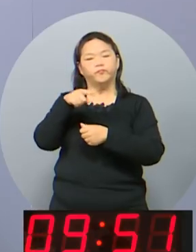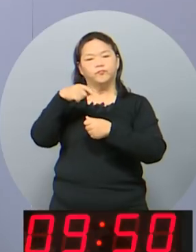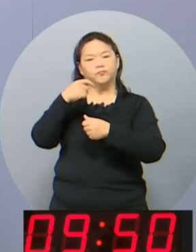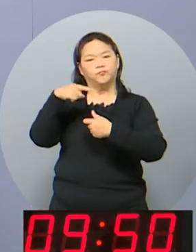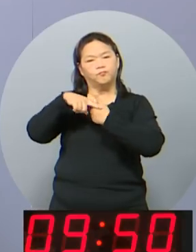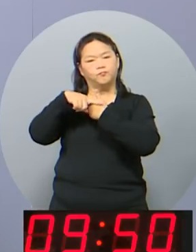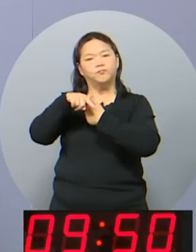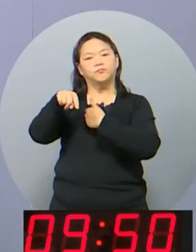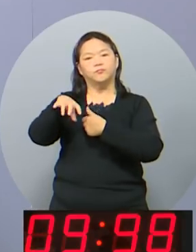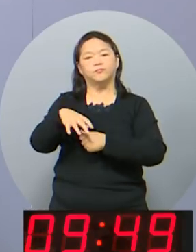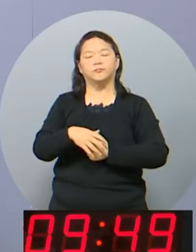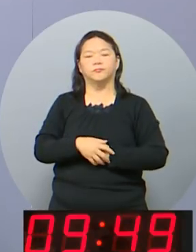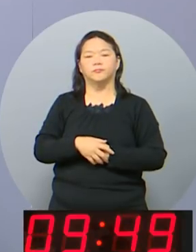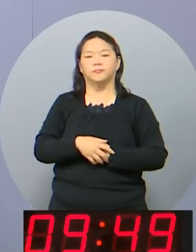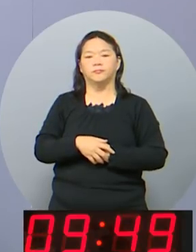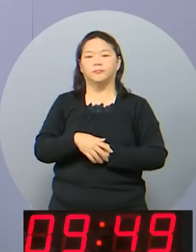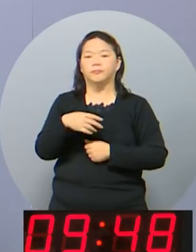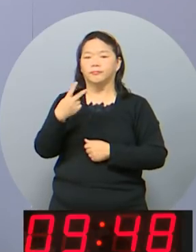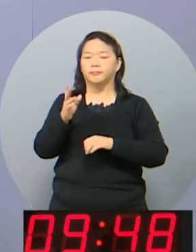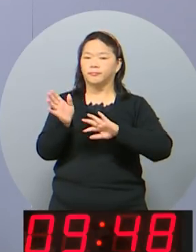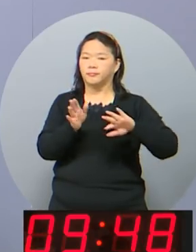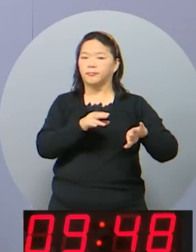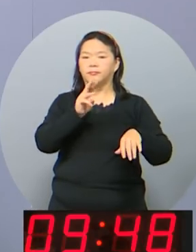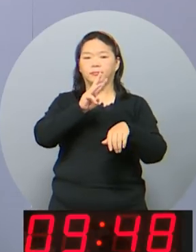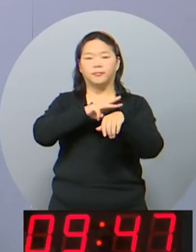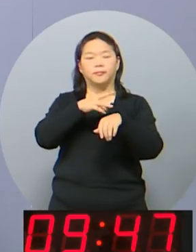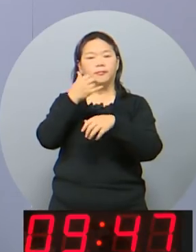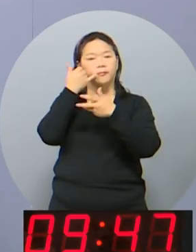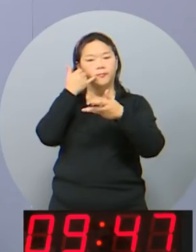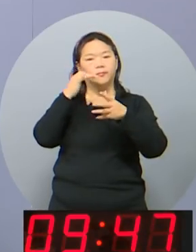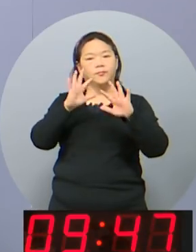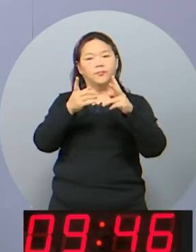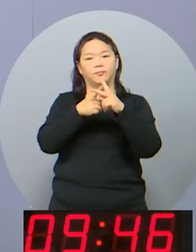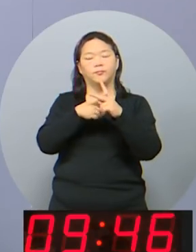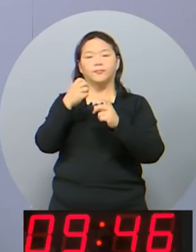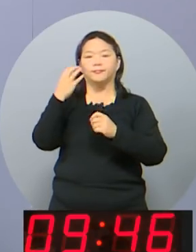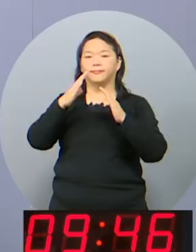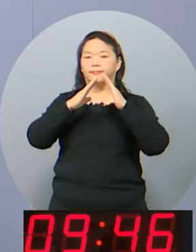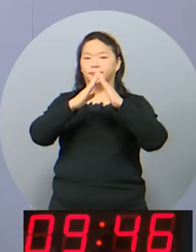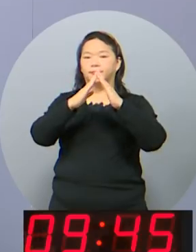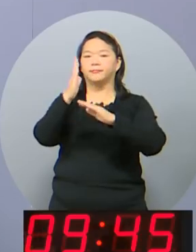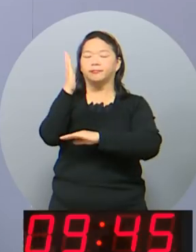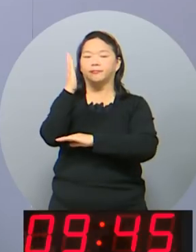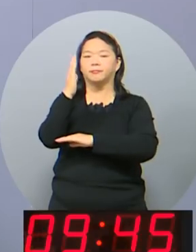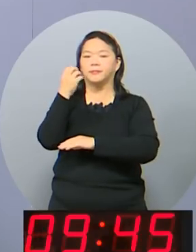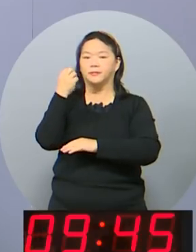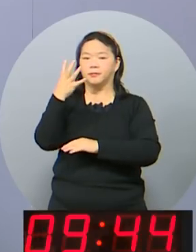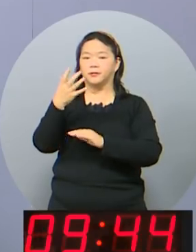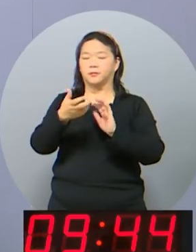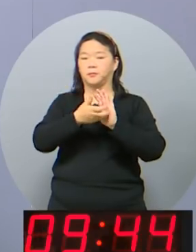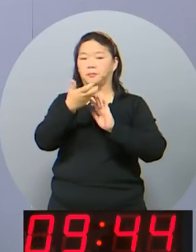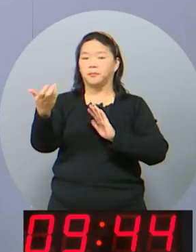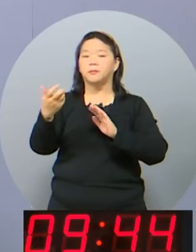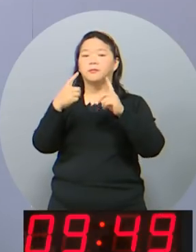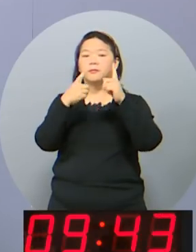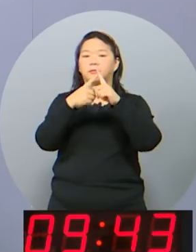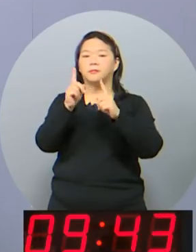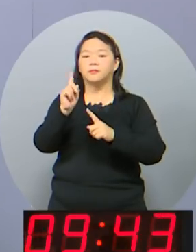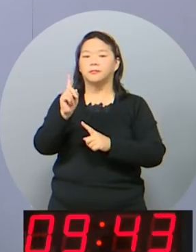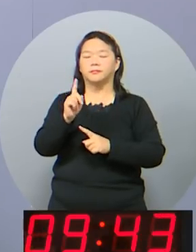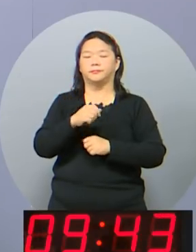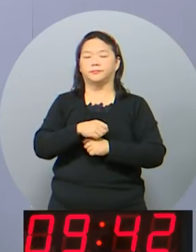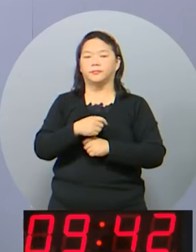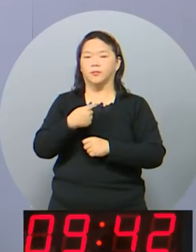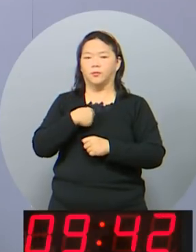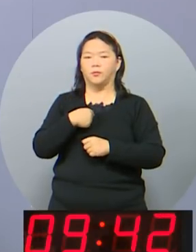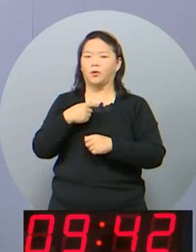究的部分。那除了淡海国小，我想新市镇的新移民很多都是跟伟杰